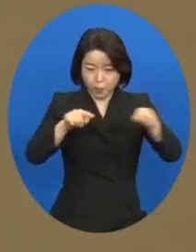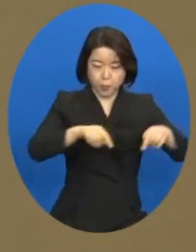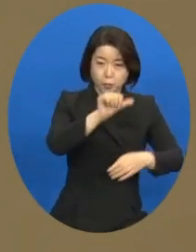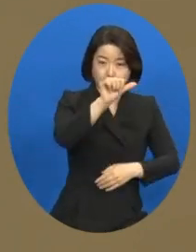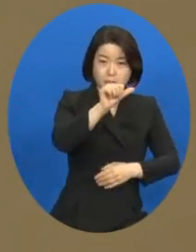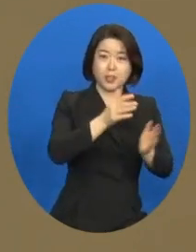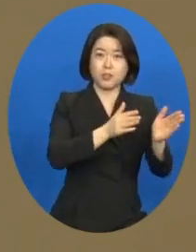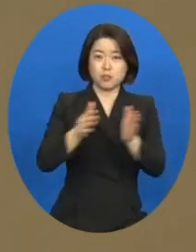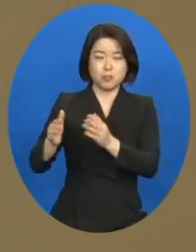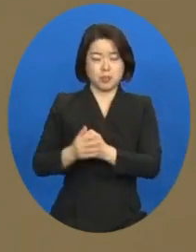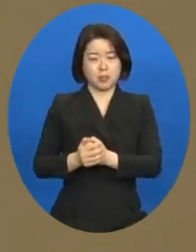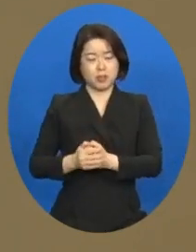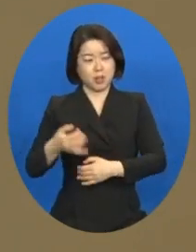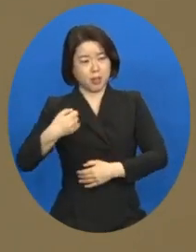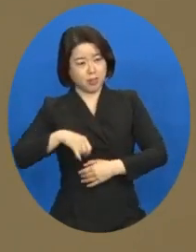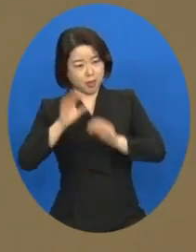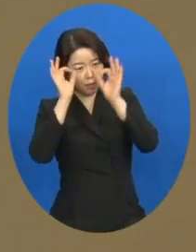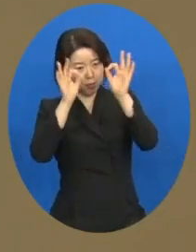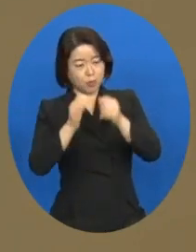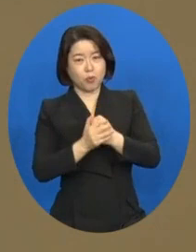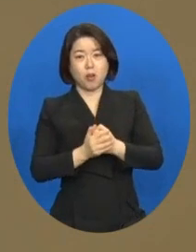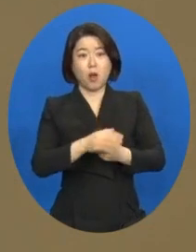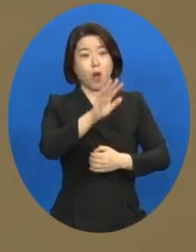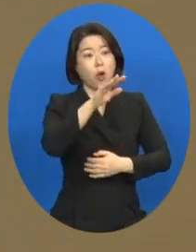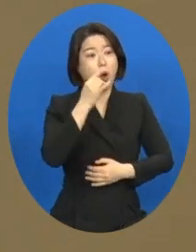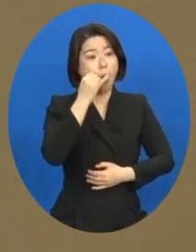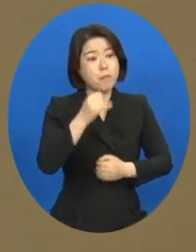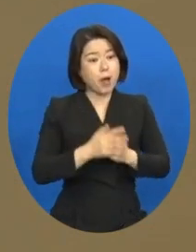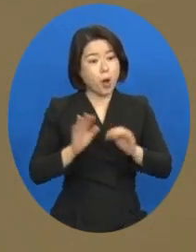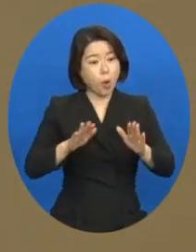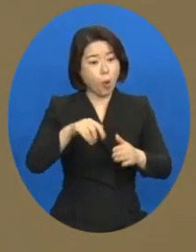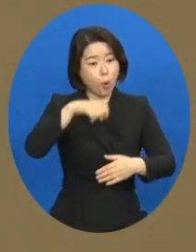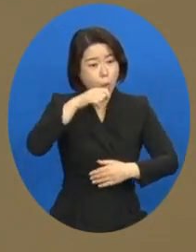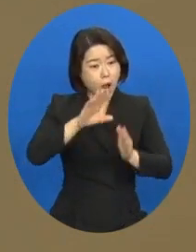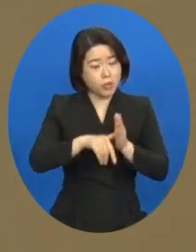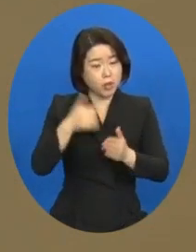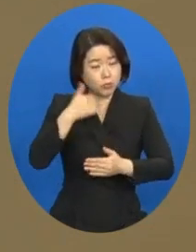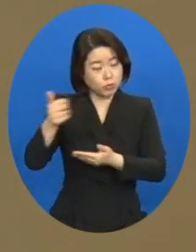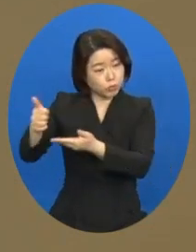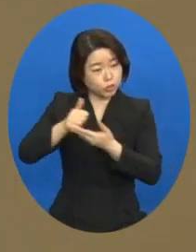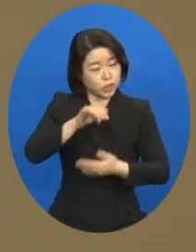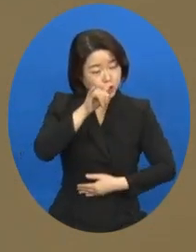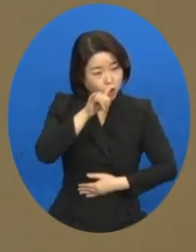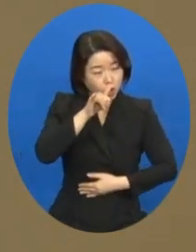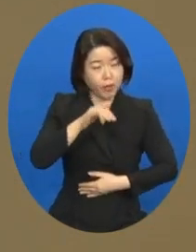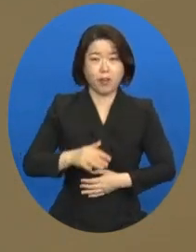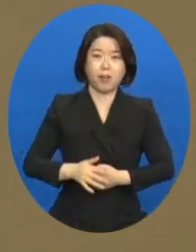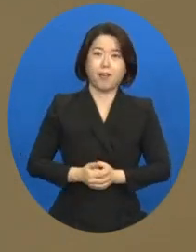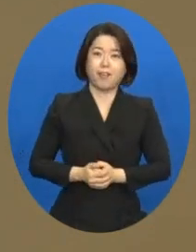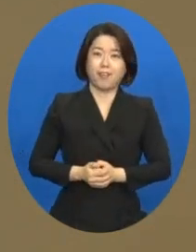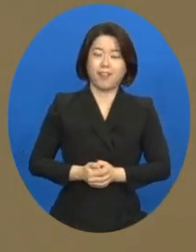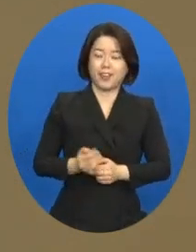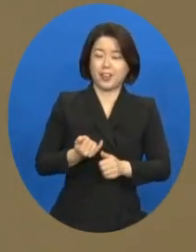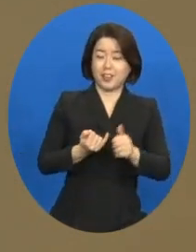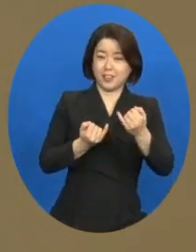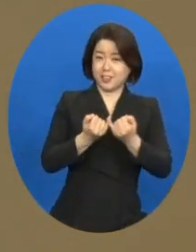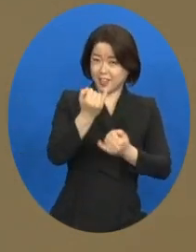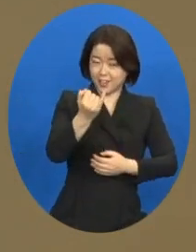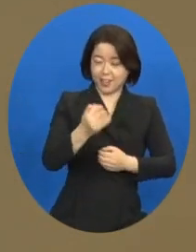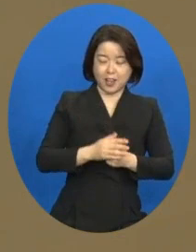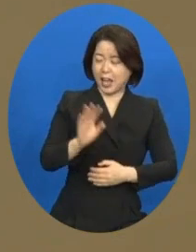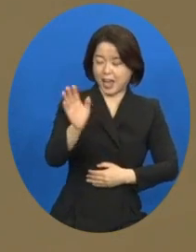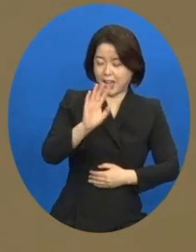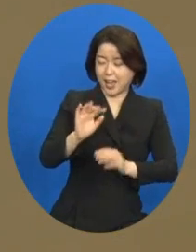딸들이 엄마 오늘 밥 먹는데 누가 오셔? 이렇게 제 아내가 아니